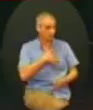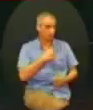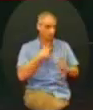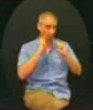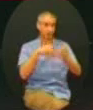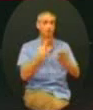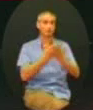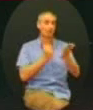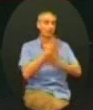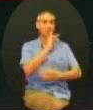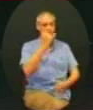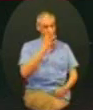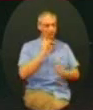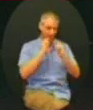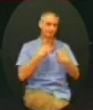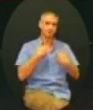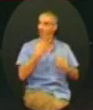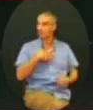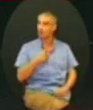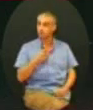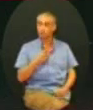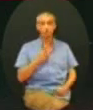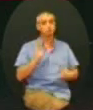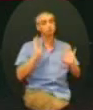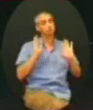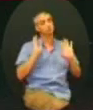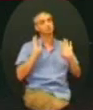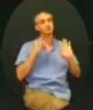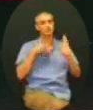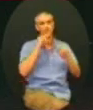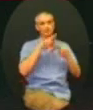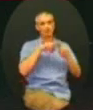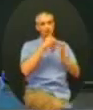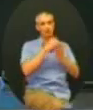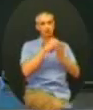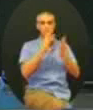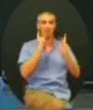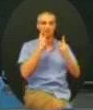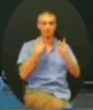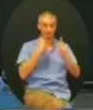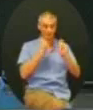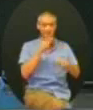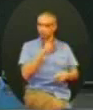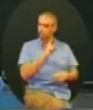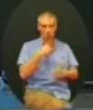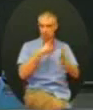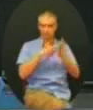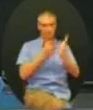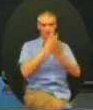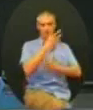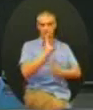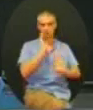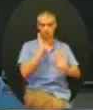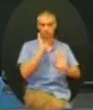להגיש הצעה להדחה של זהבה, תשמחי לה, הייתי מגיש. אני אתייחס לזה בהמשך דבריי, אבל כאשר הגשתי את זה, לא התכוונתי